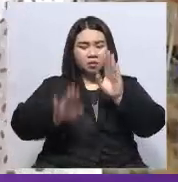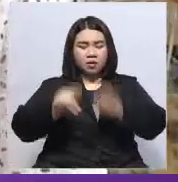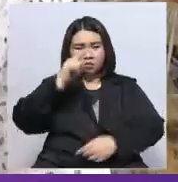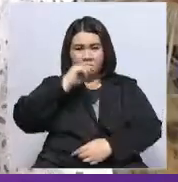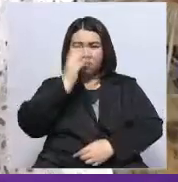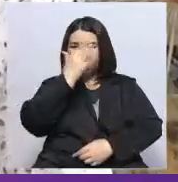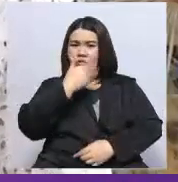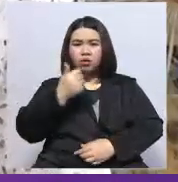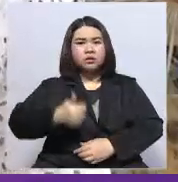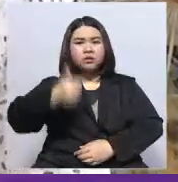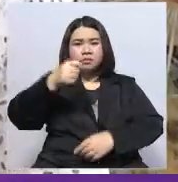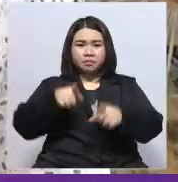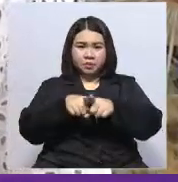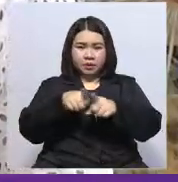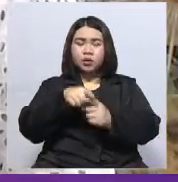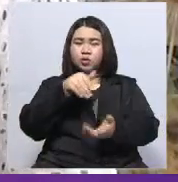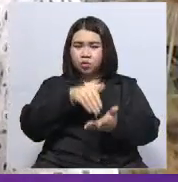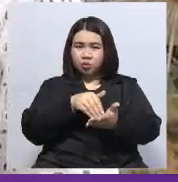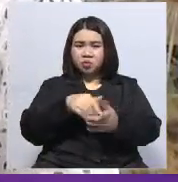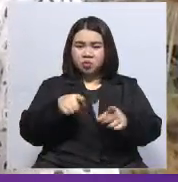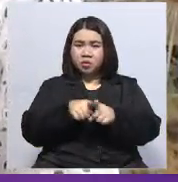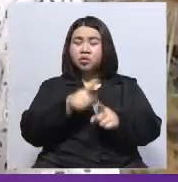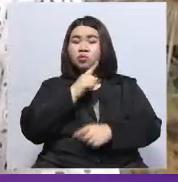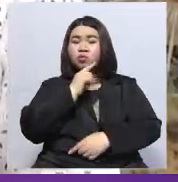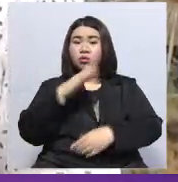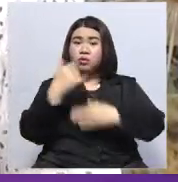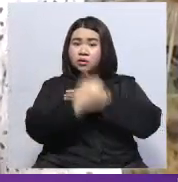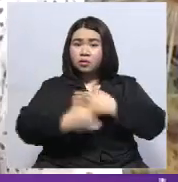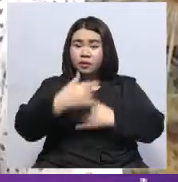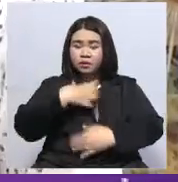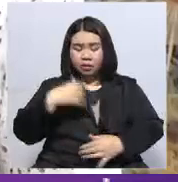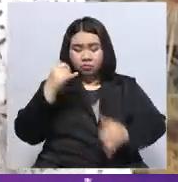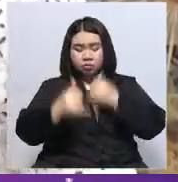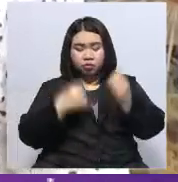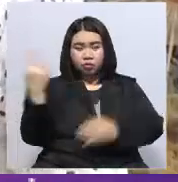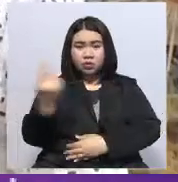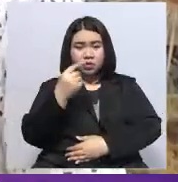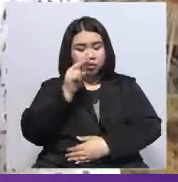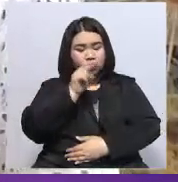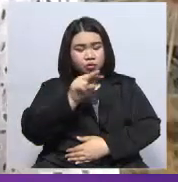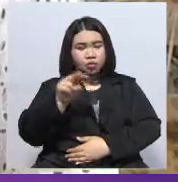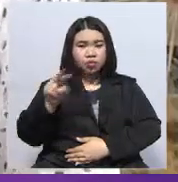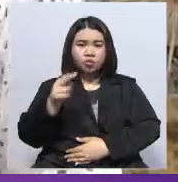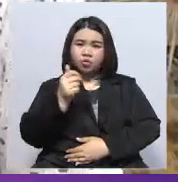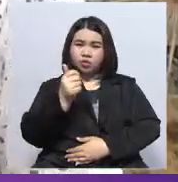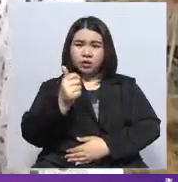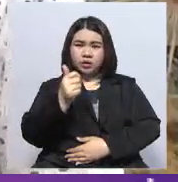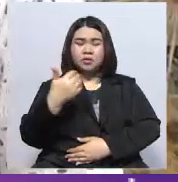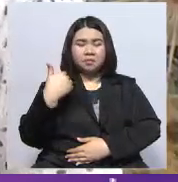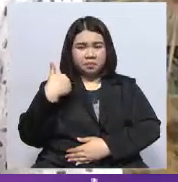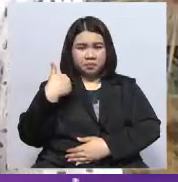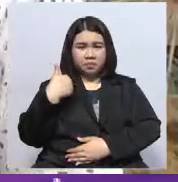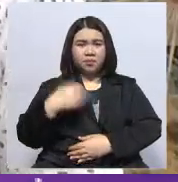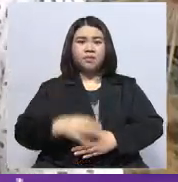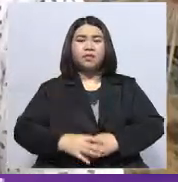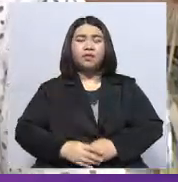เป็นจุดขายของประเทศเราได้เลยว่าให้นักท่องเที่ยวได้มาเห็นบรรยากาศ